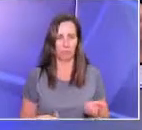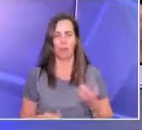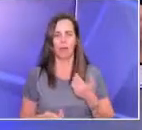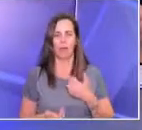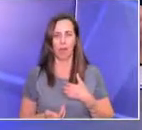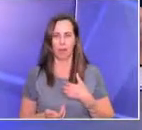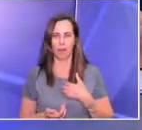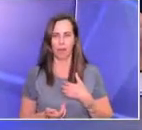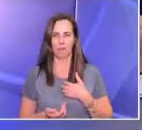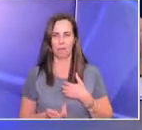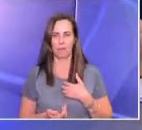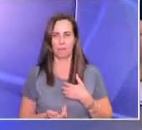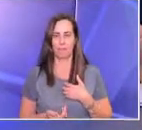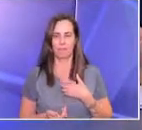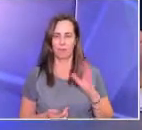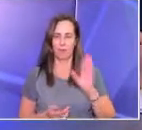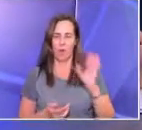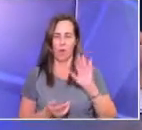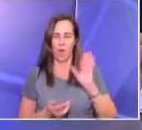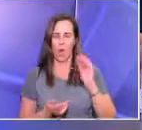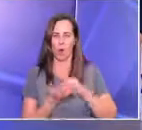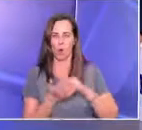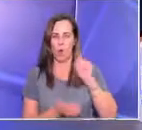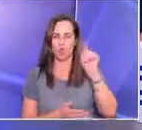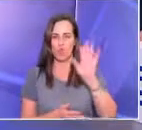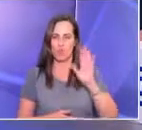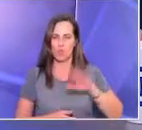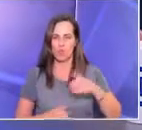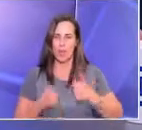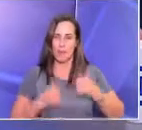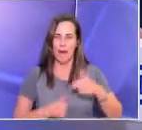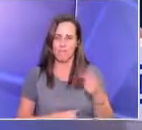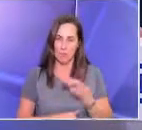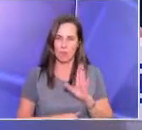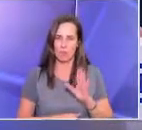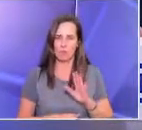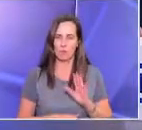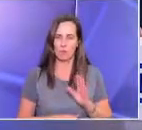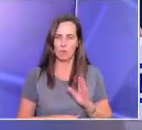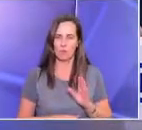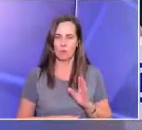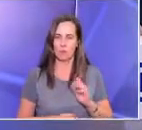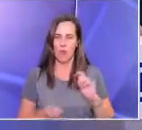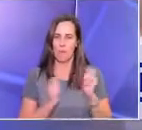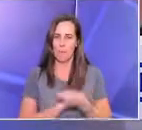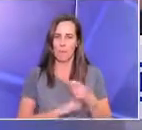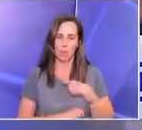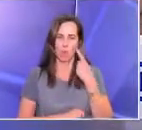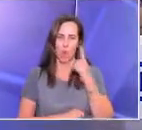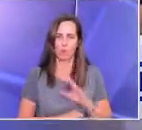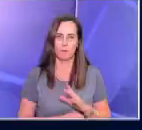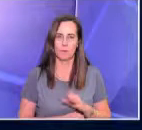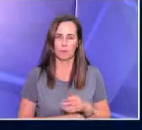אני עוד חזון למועד בהקשר הזה. יש שם מאבק בין שני מועמדים, הכל בסדר, מהפכה, אני עדיין לא רואה